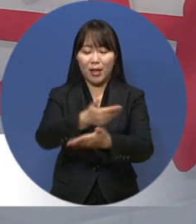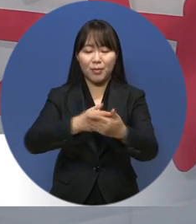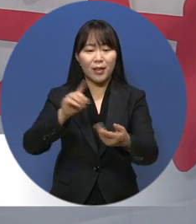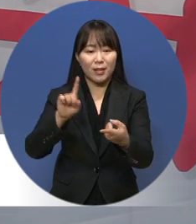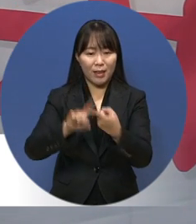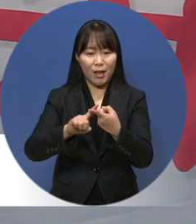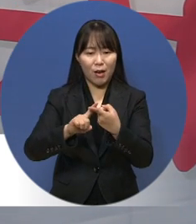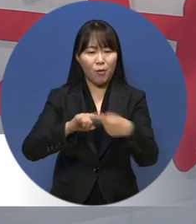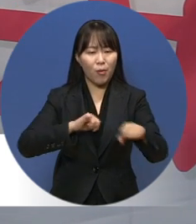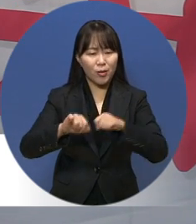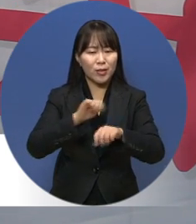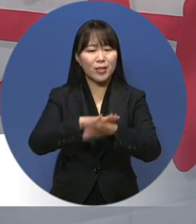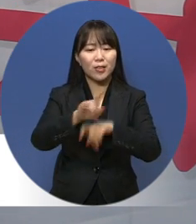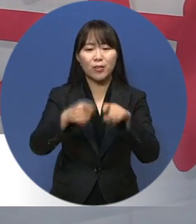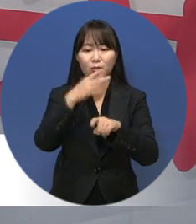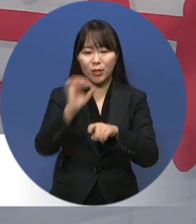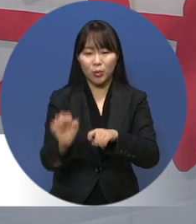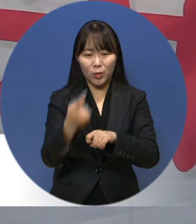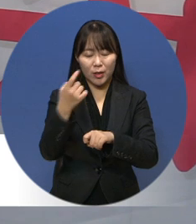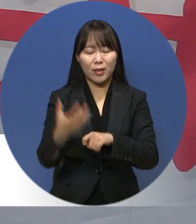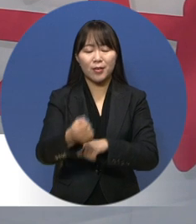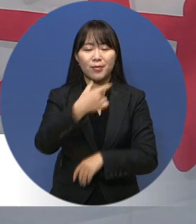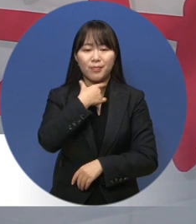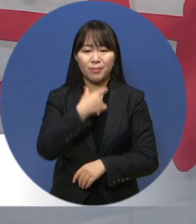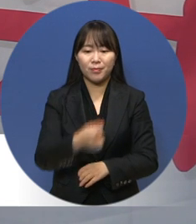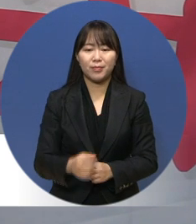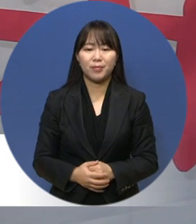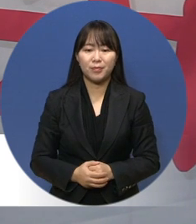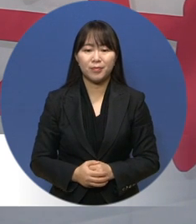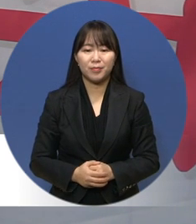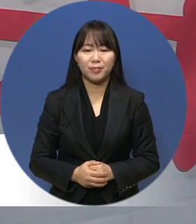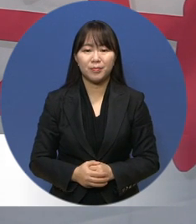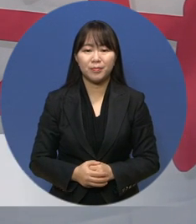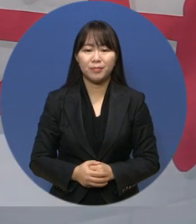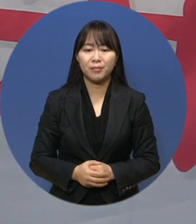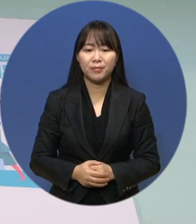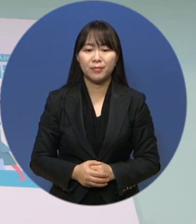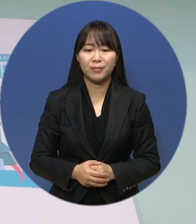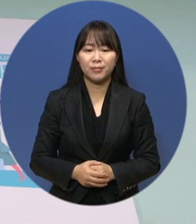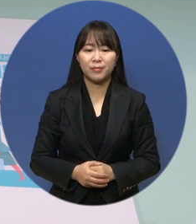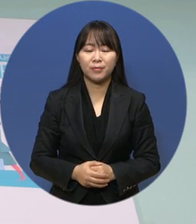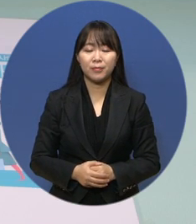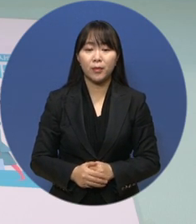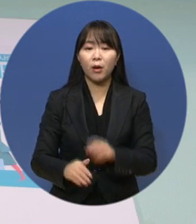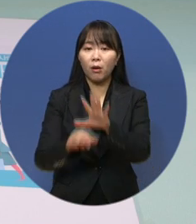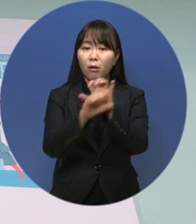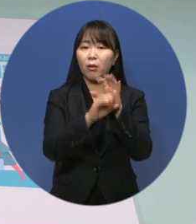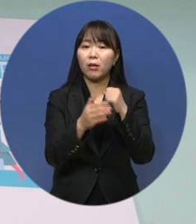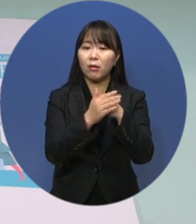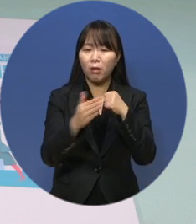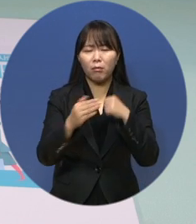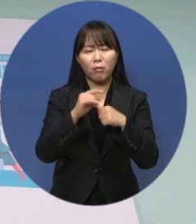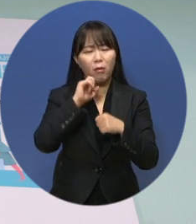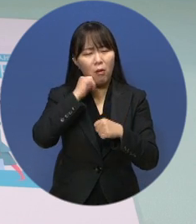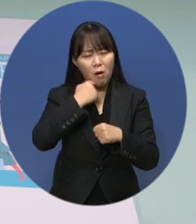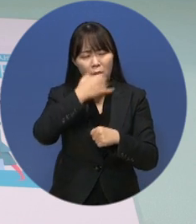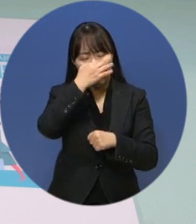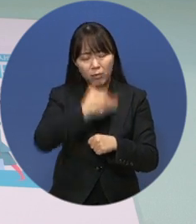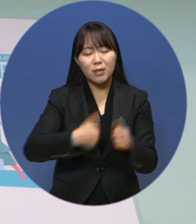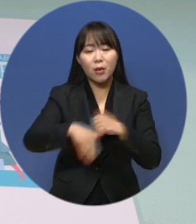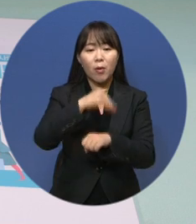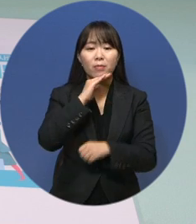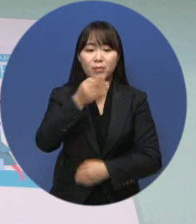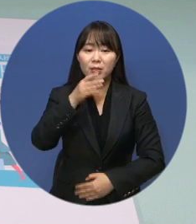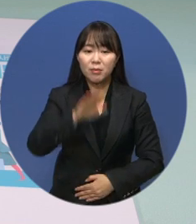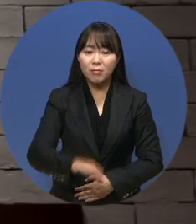대한 운동을 실천할 수 있는 계기를 만들어 가시기를 바라겠습니다. 코로나19로 힘들고 어려운